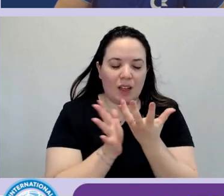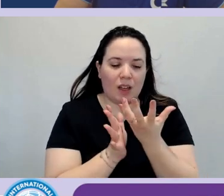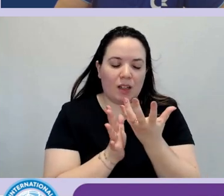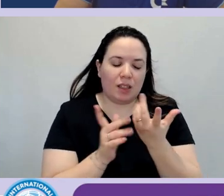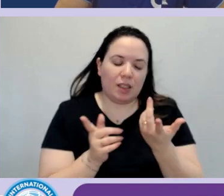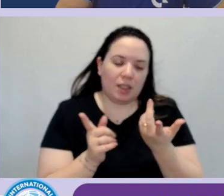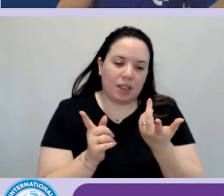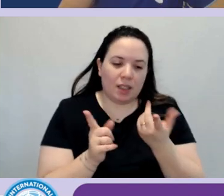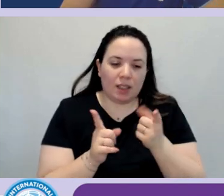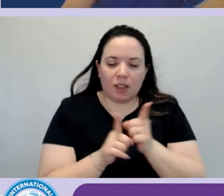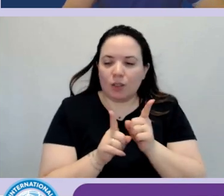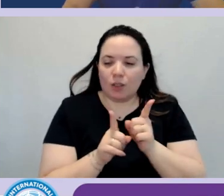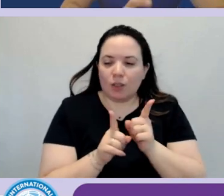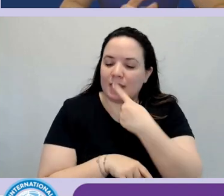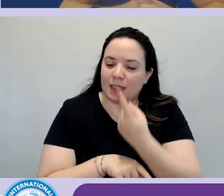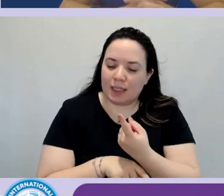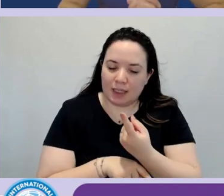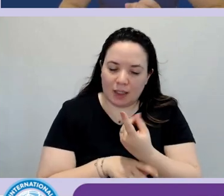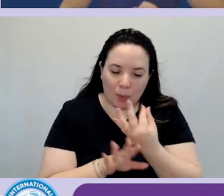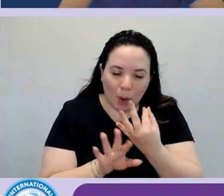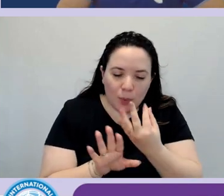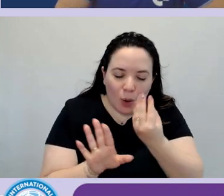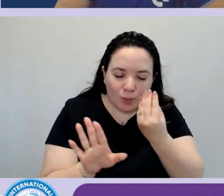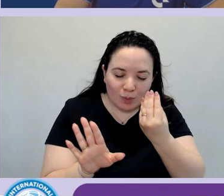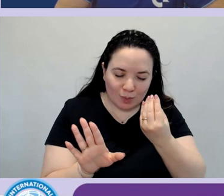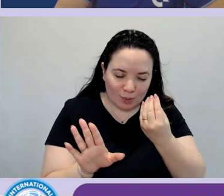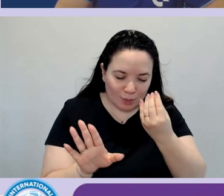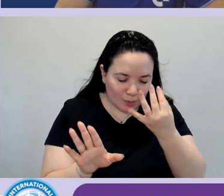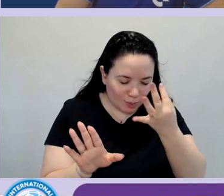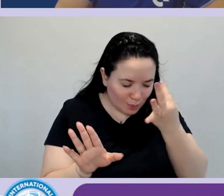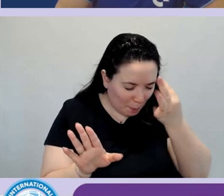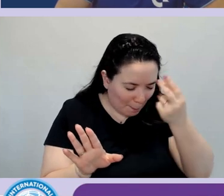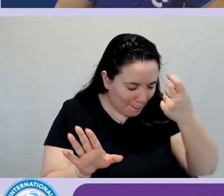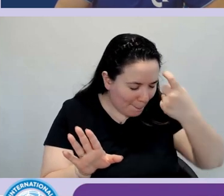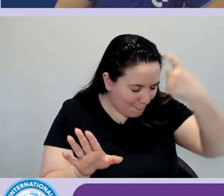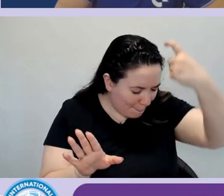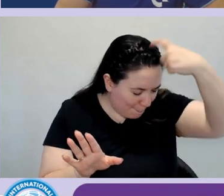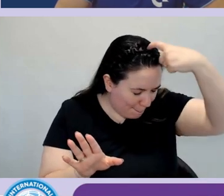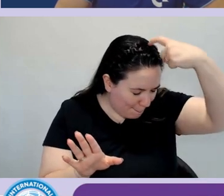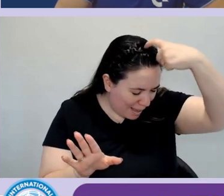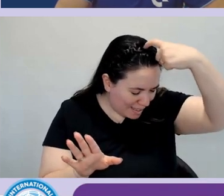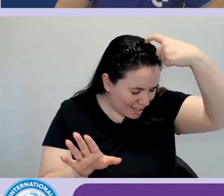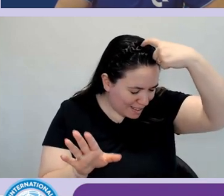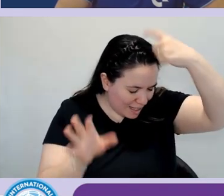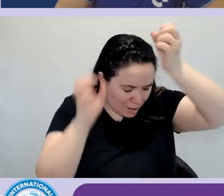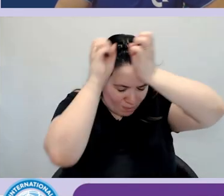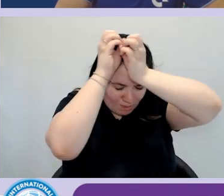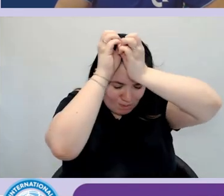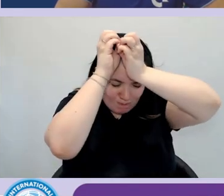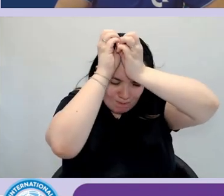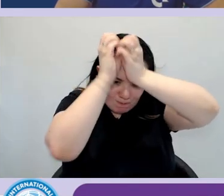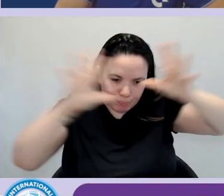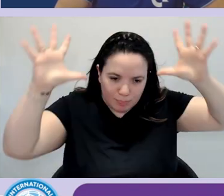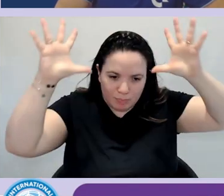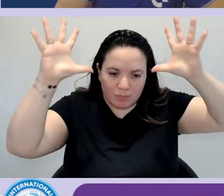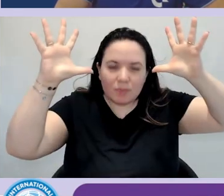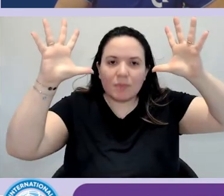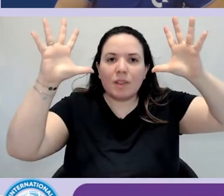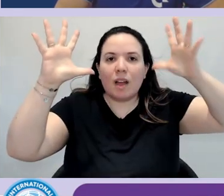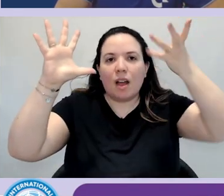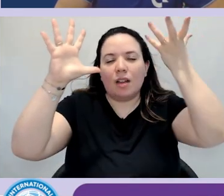concetti già proprio come dire nel pensiero nel filosofeggiare nell'immaginare Ecco sono